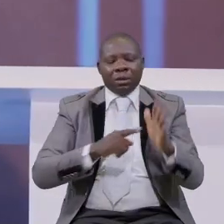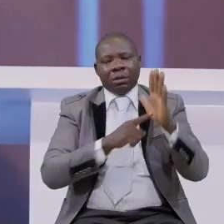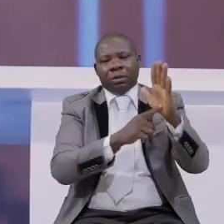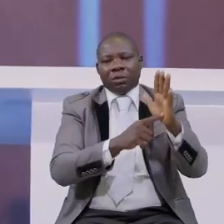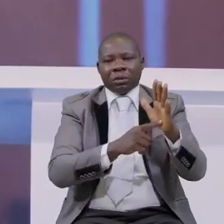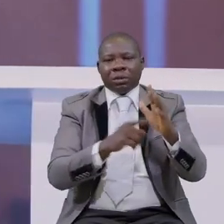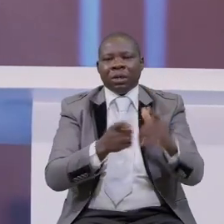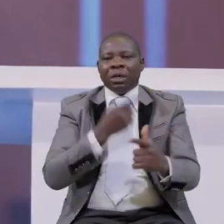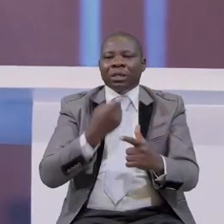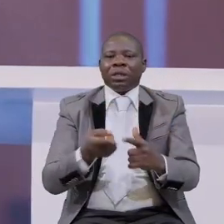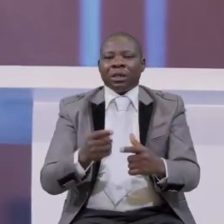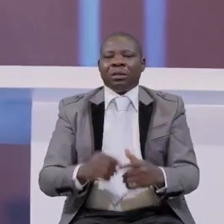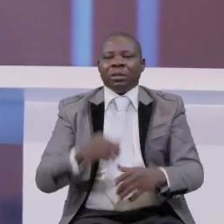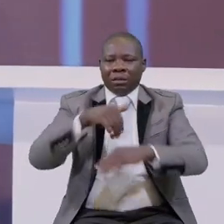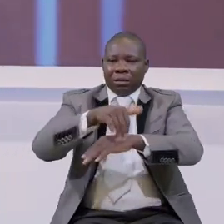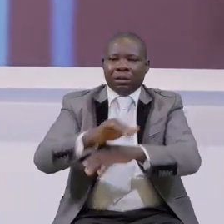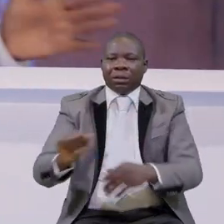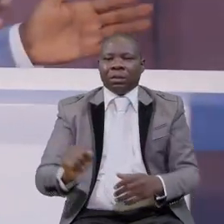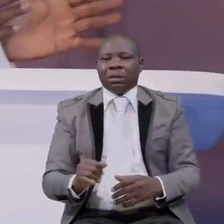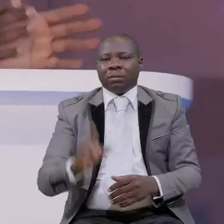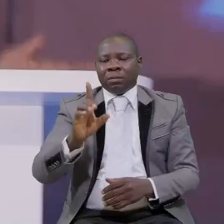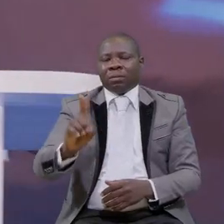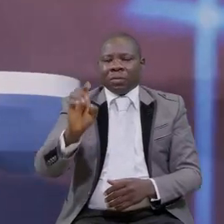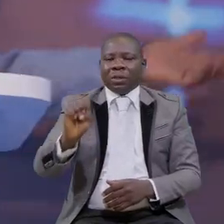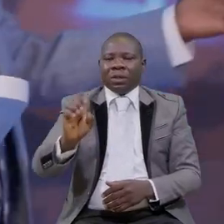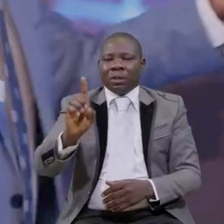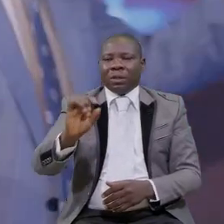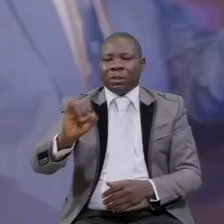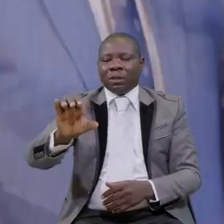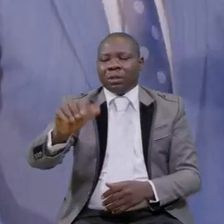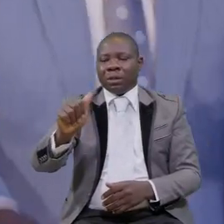la démonstration et ensuite la délégation. Vous voyez, si vous